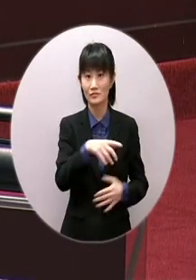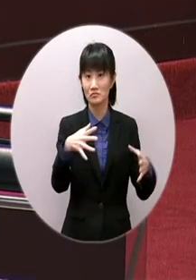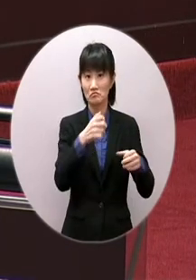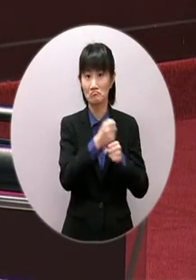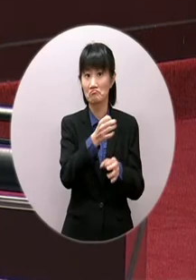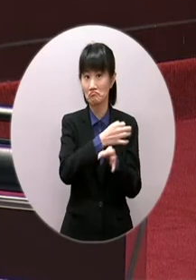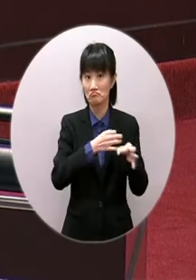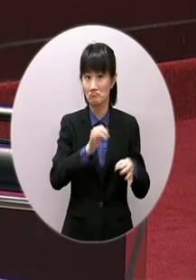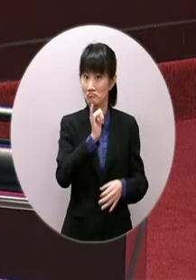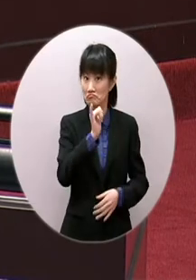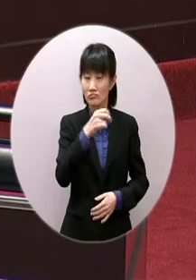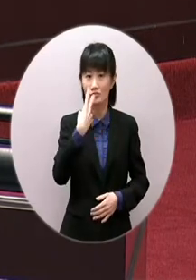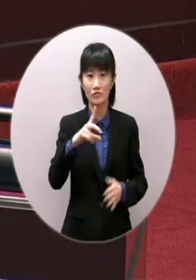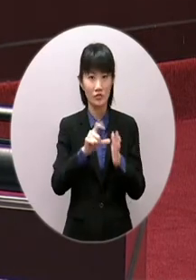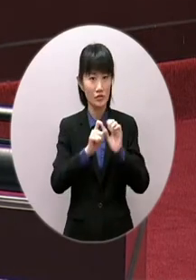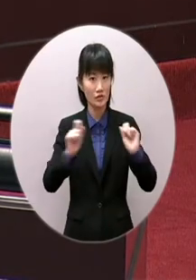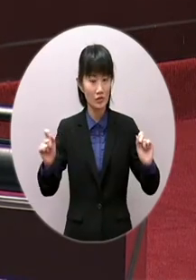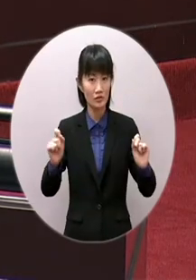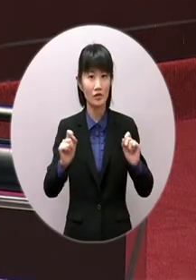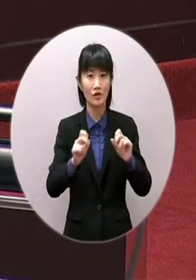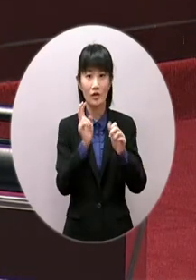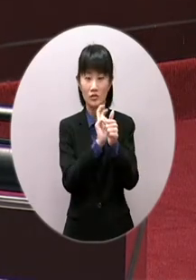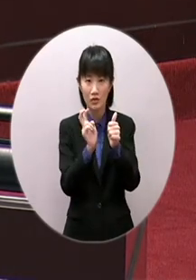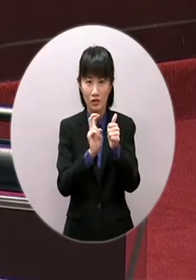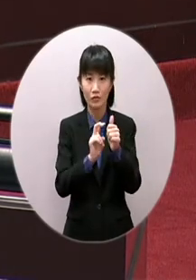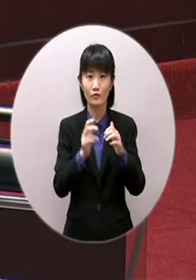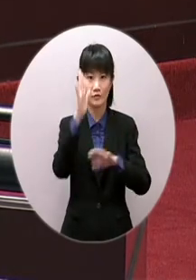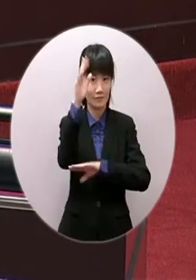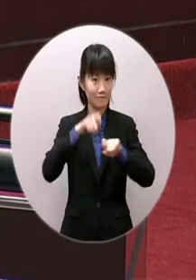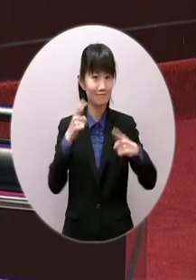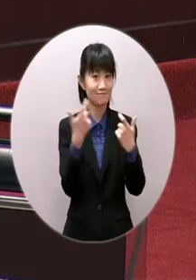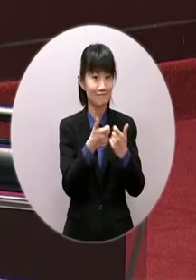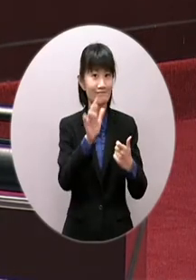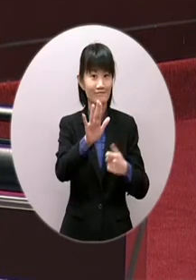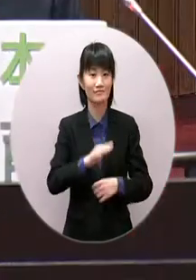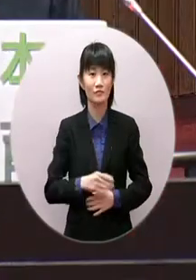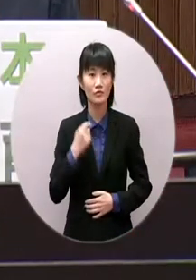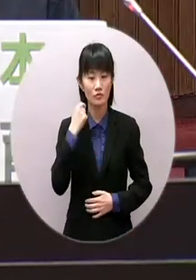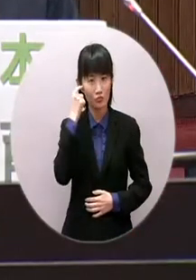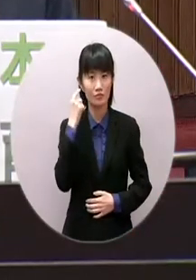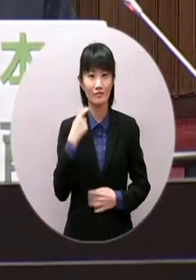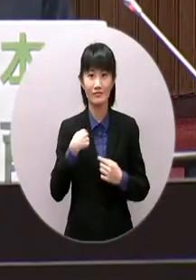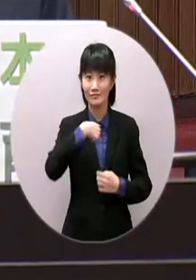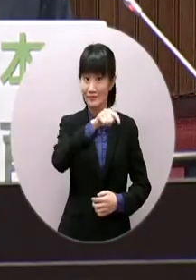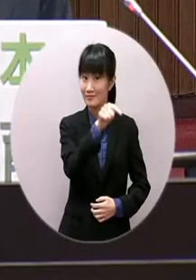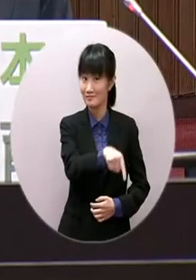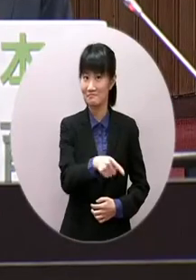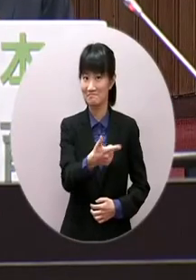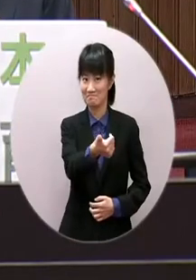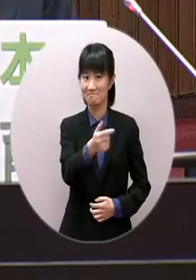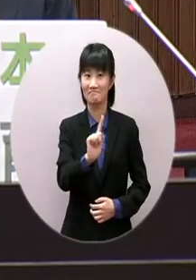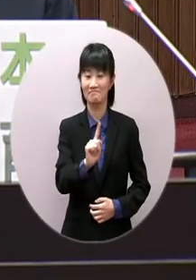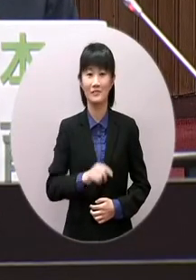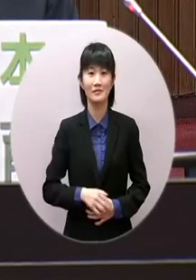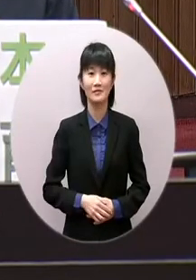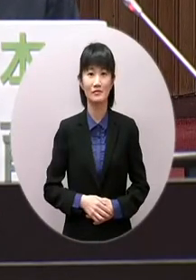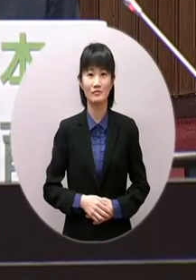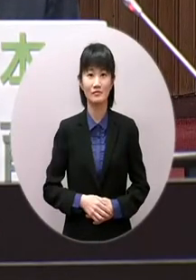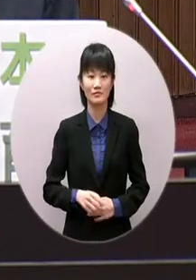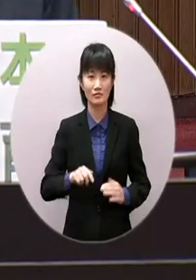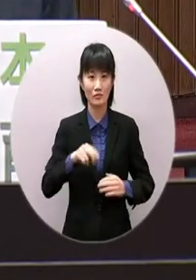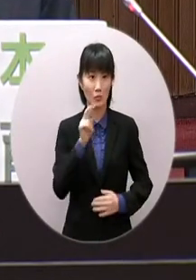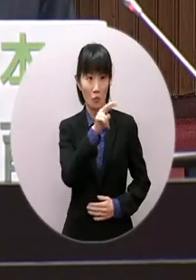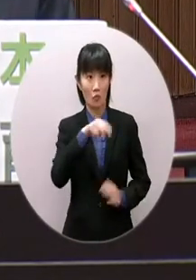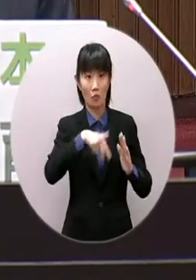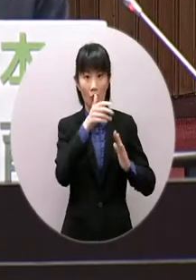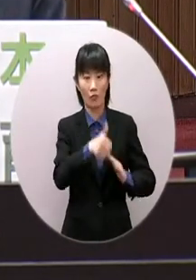济，然后也结合长照。那我觉得去这边有一个非常好的好处，就是说院长让我们意识到您